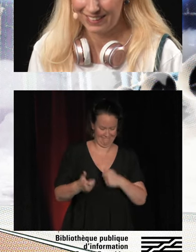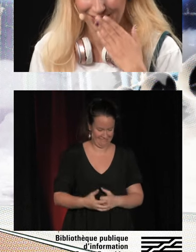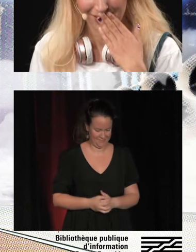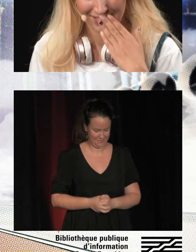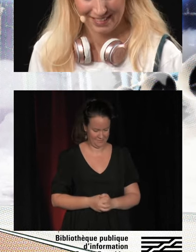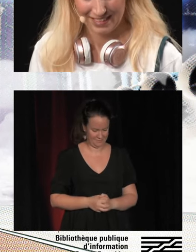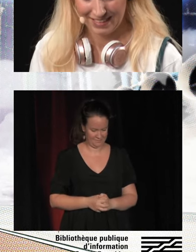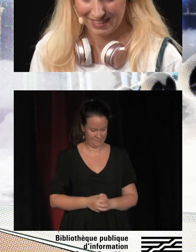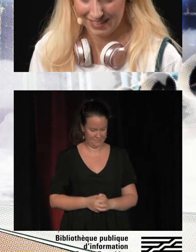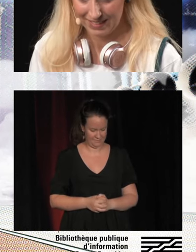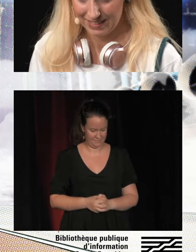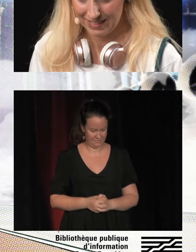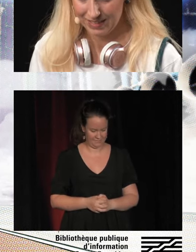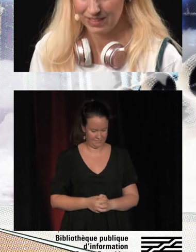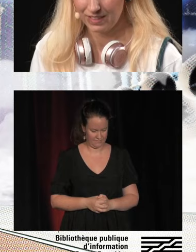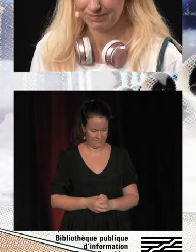Alors...